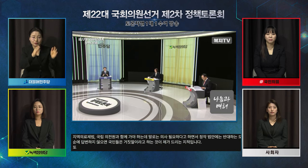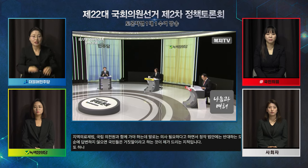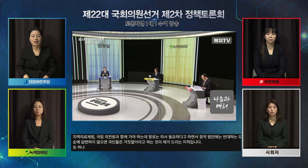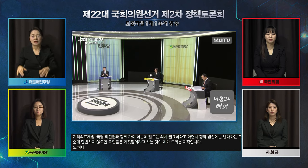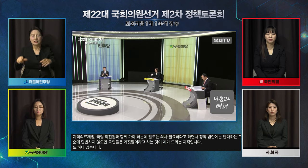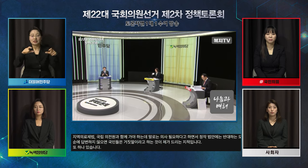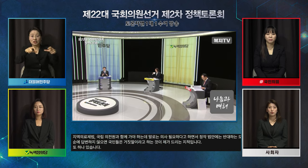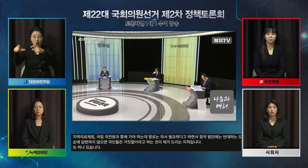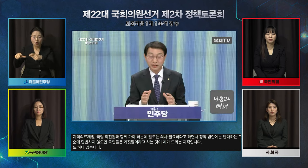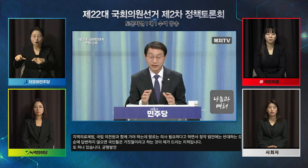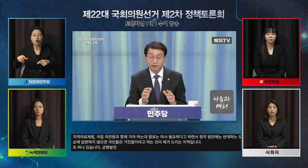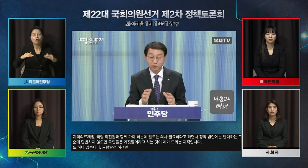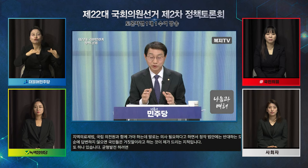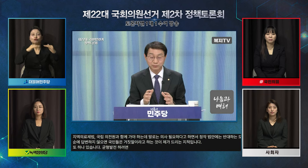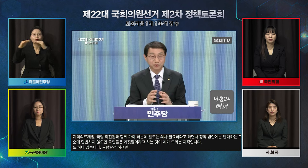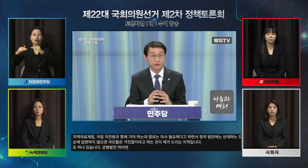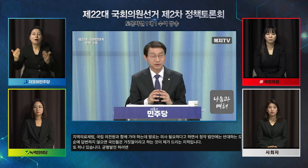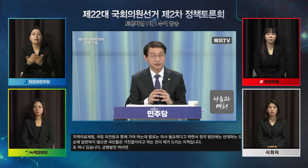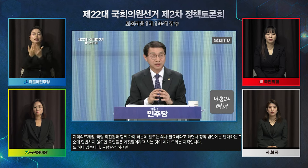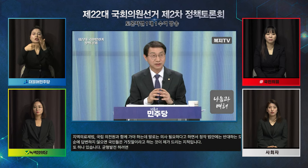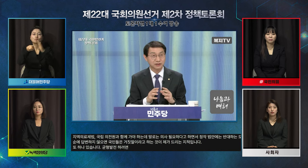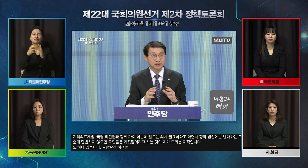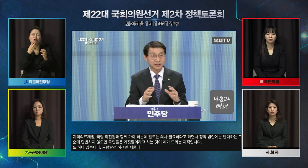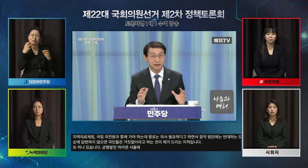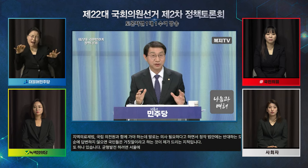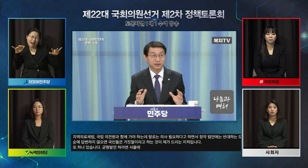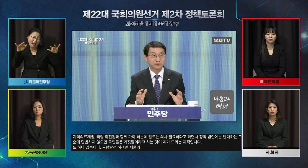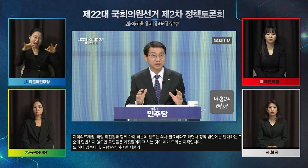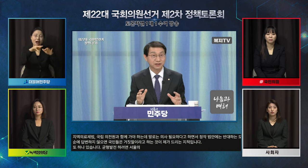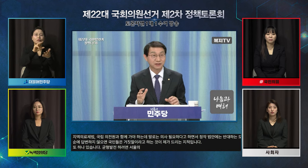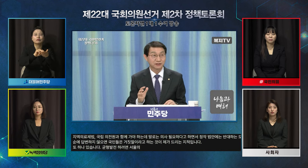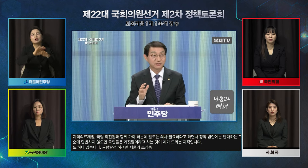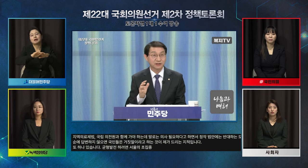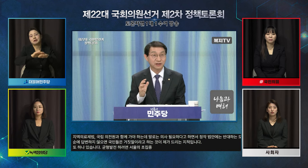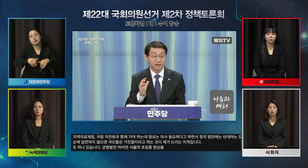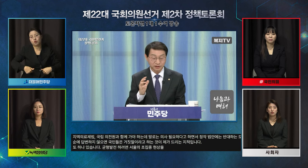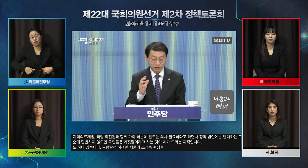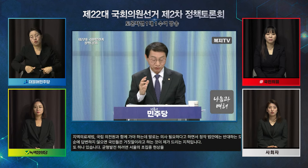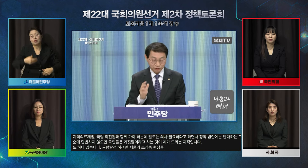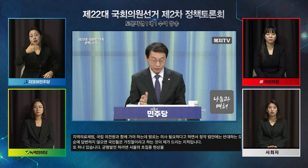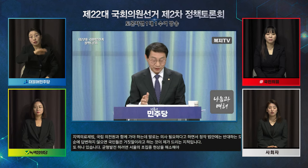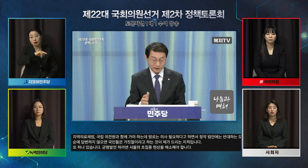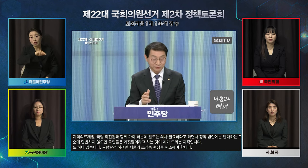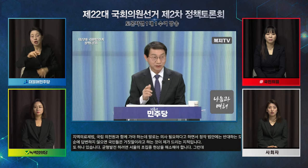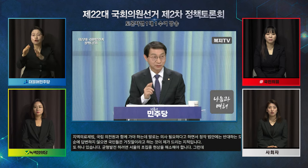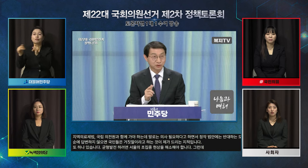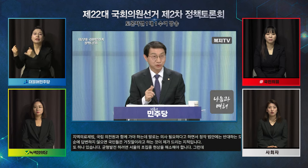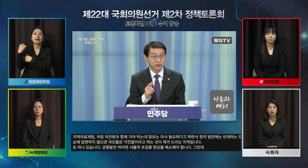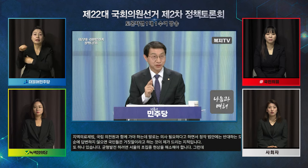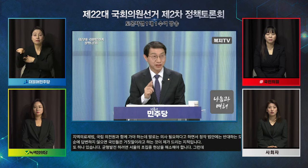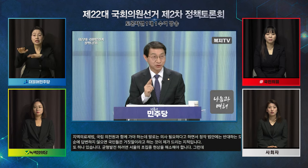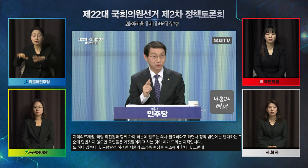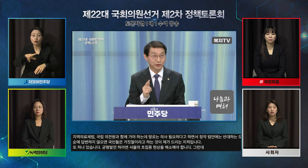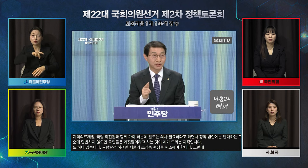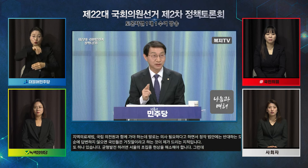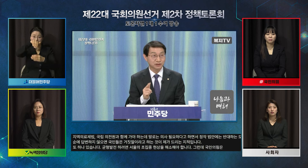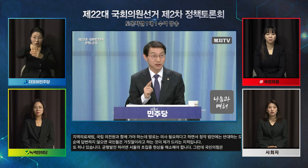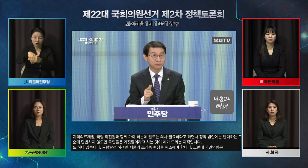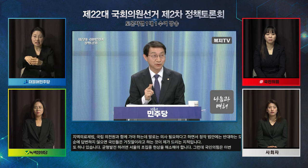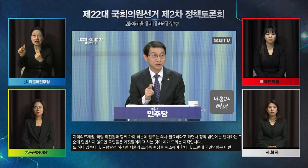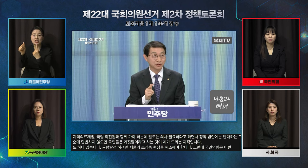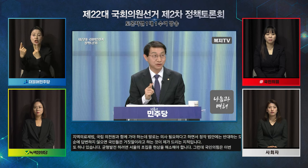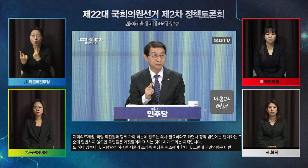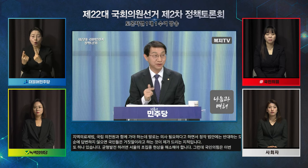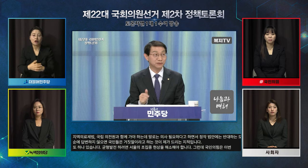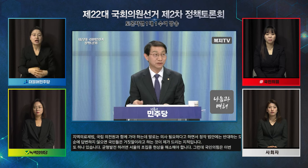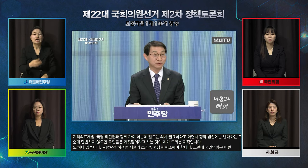발전하려면 서울의 초집중 현상을 해소해야 됩니다. 그런데 국민의힘의 이번 총선 제1호 공약은